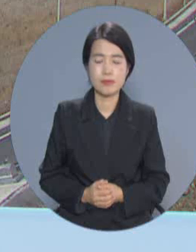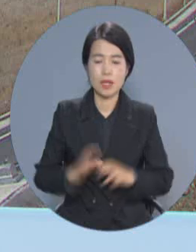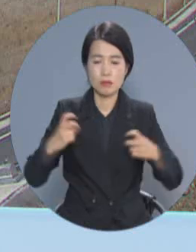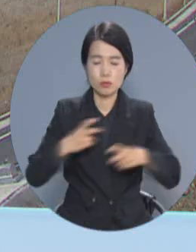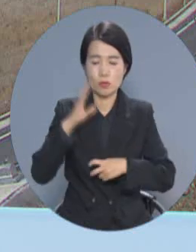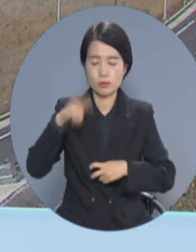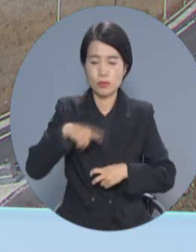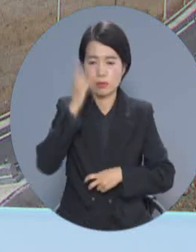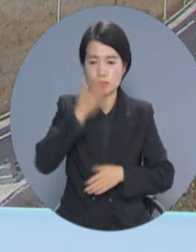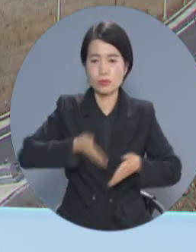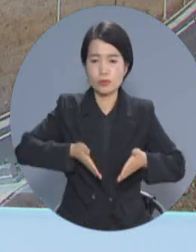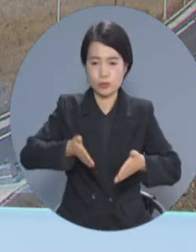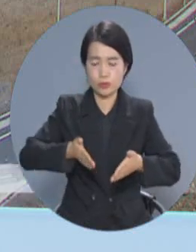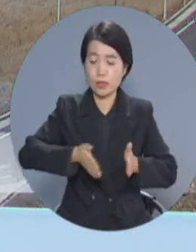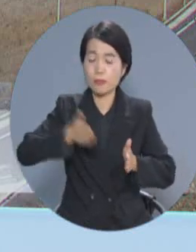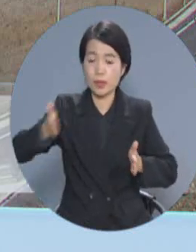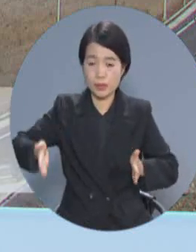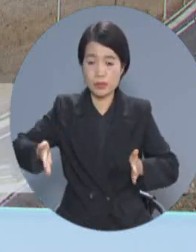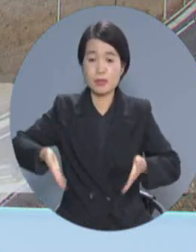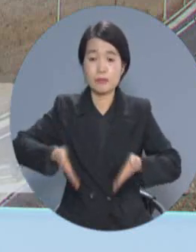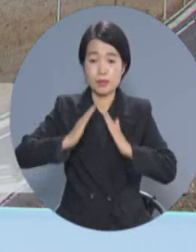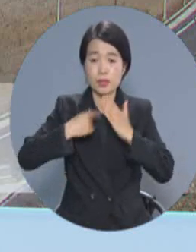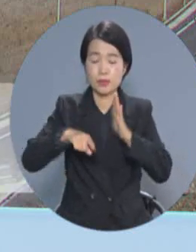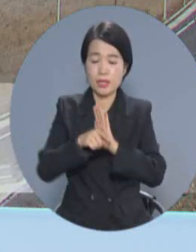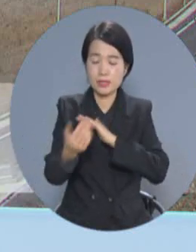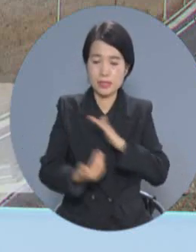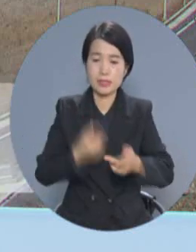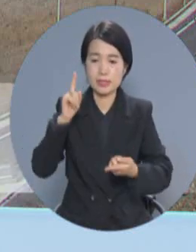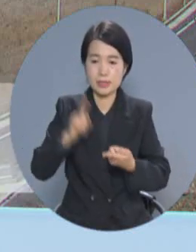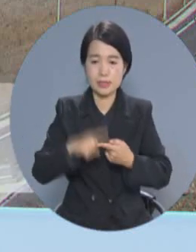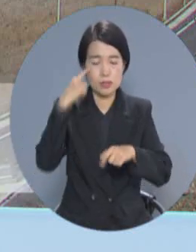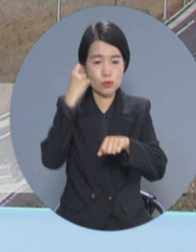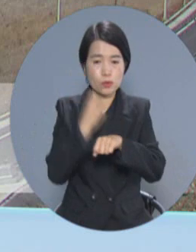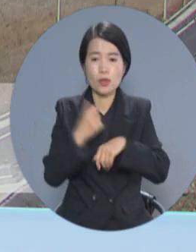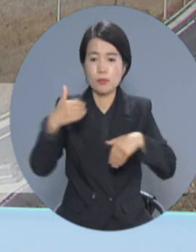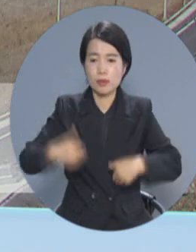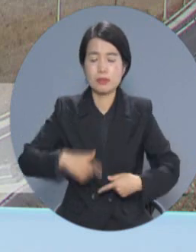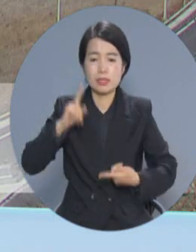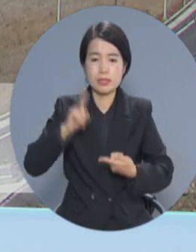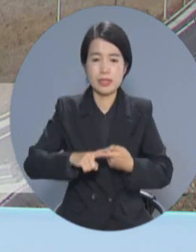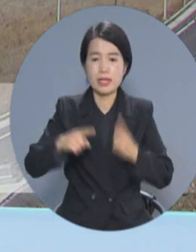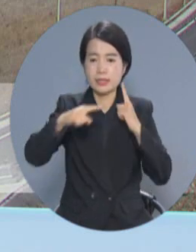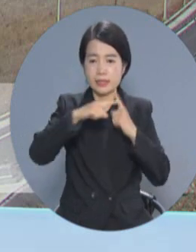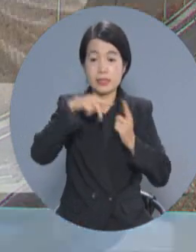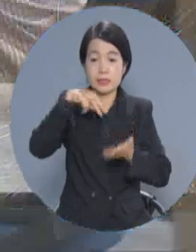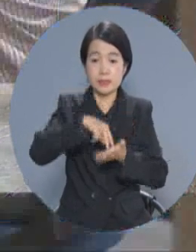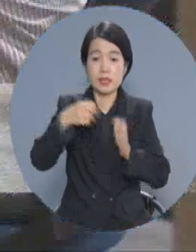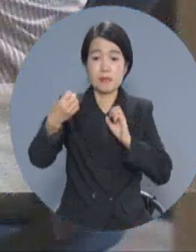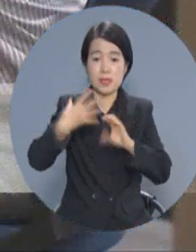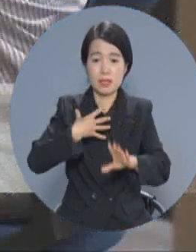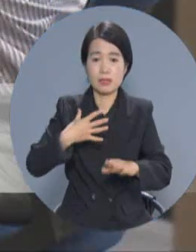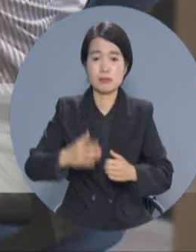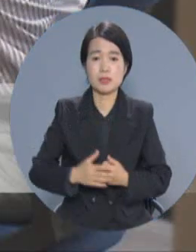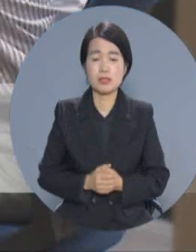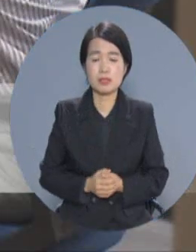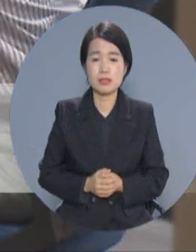국토부가 여수 고속도로의 연장 건설을 위한 사전 타당성 용역 필요성에 대해 긍정적인 입장을